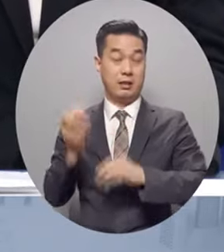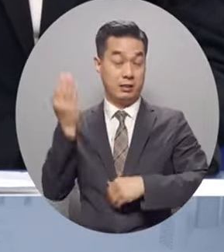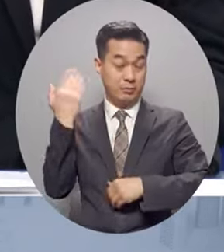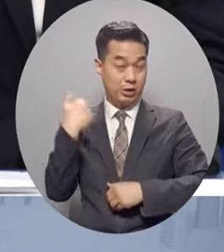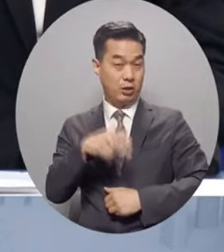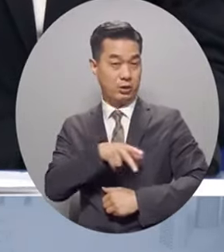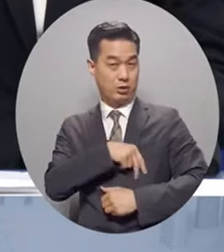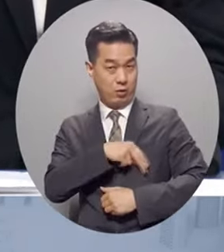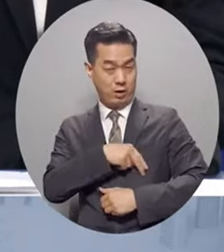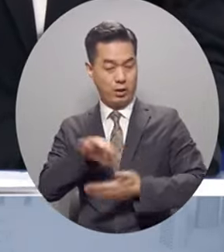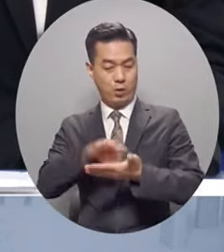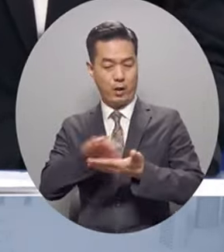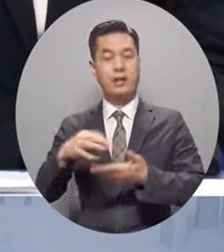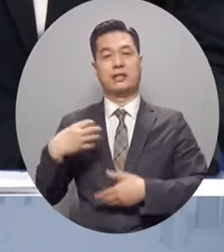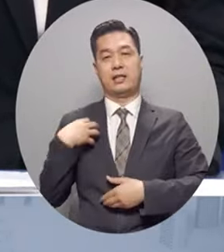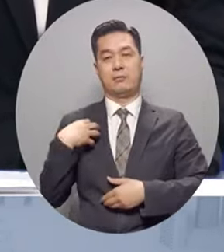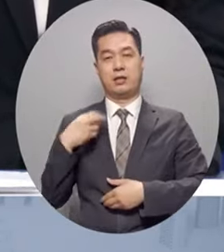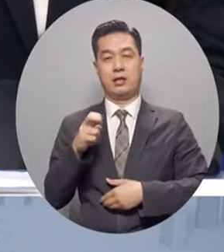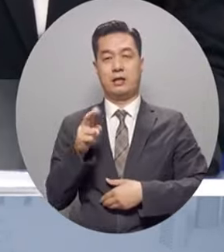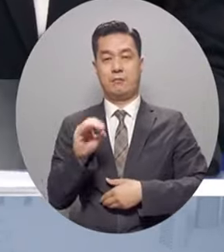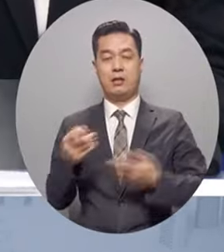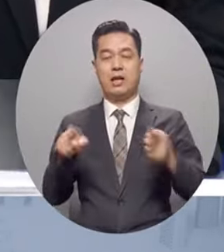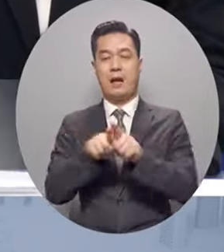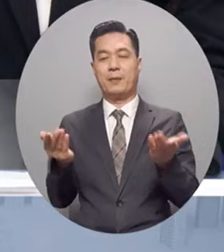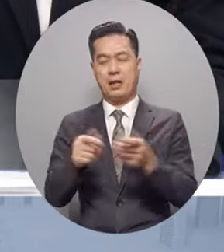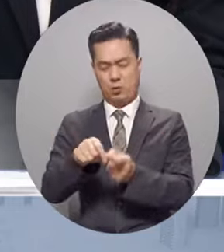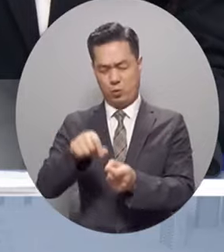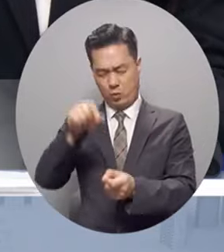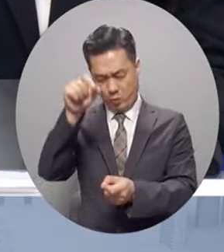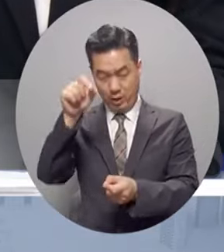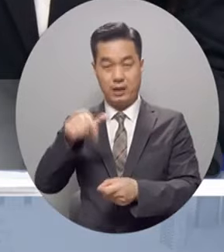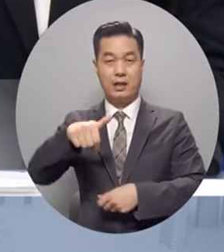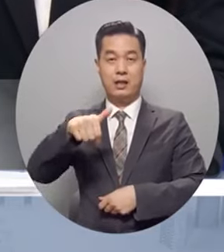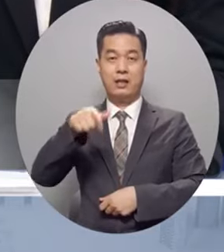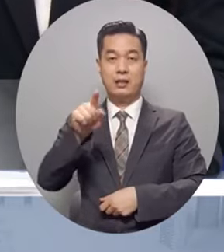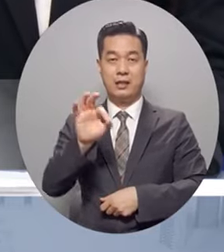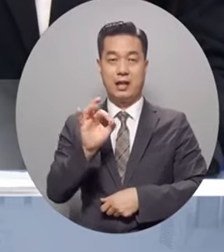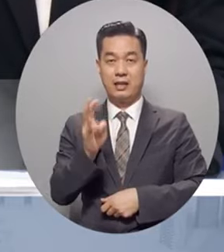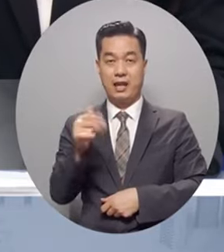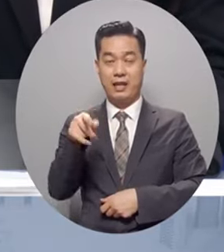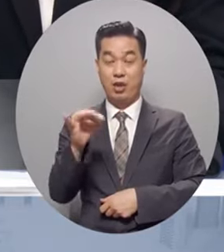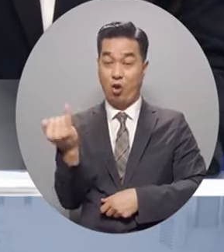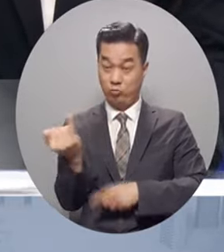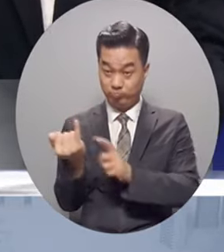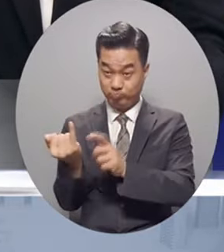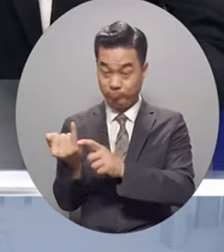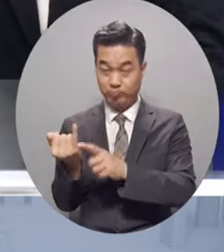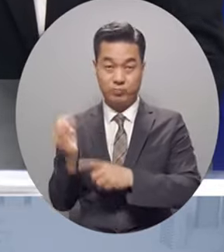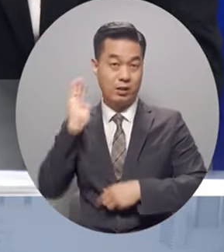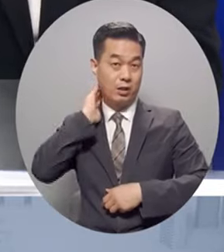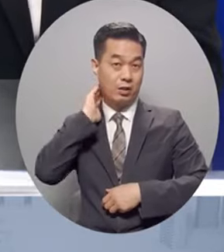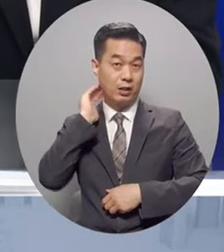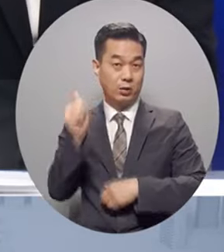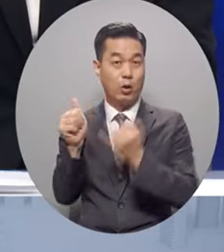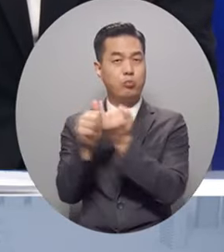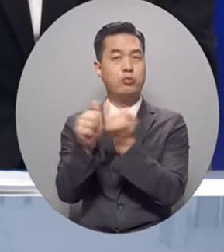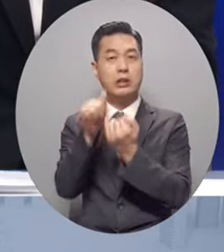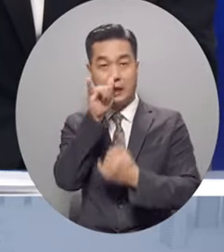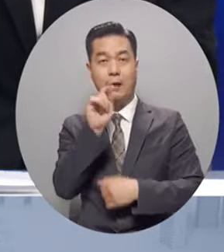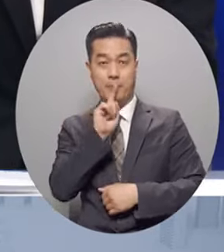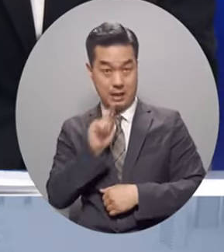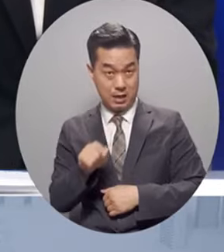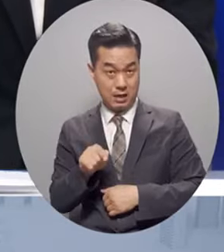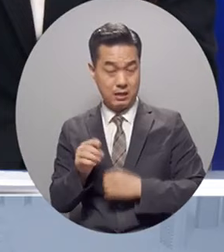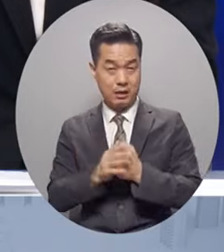책임자이자 명 시와도 오랫동안 일해온 강혜경 씨가이 배경에 윤대통령 부부가 있다라는 폭로를 했는데요 명시가